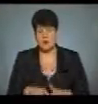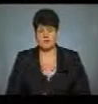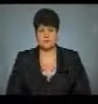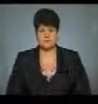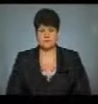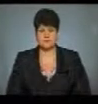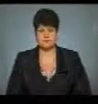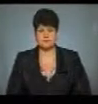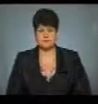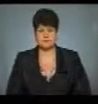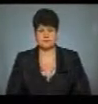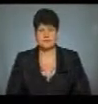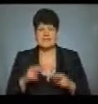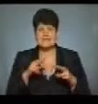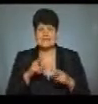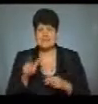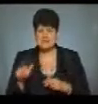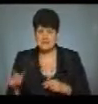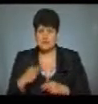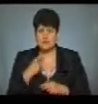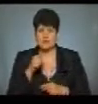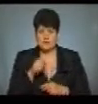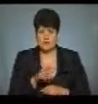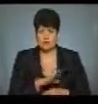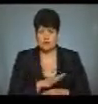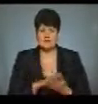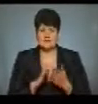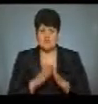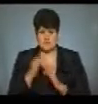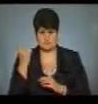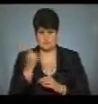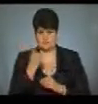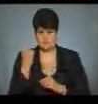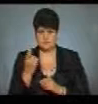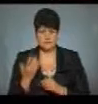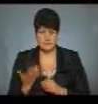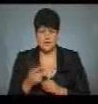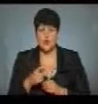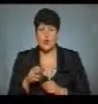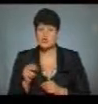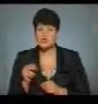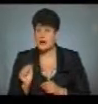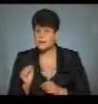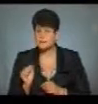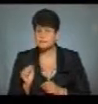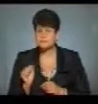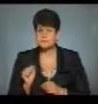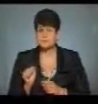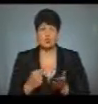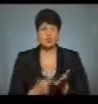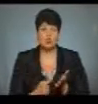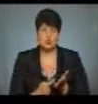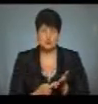Свідки вказують на те, що вони були в стані алкогольного сп'яніння, хоча